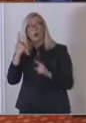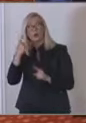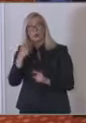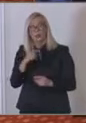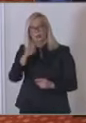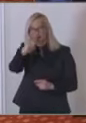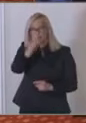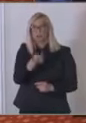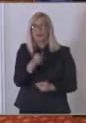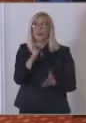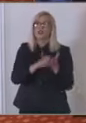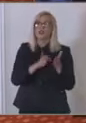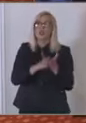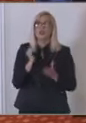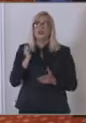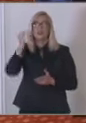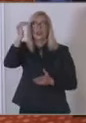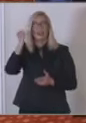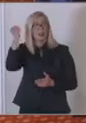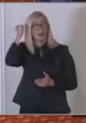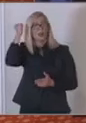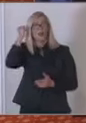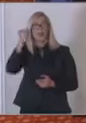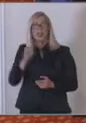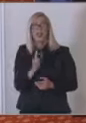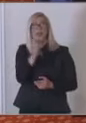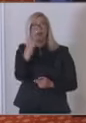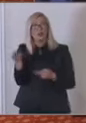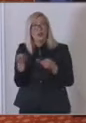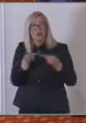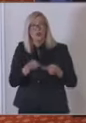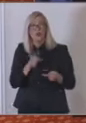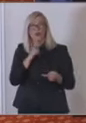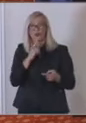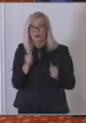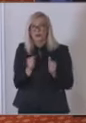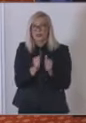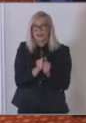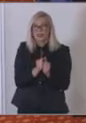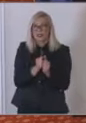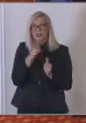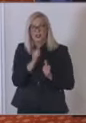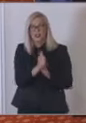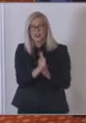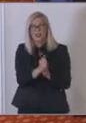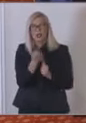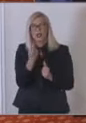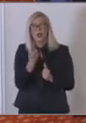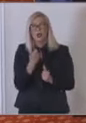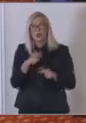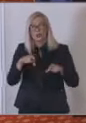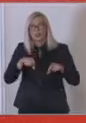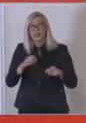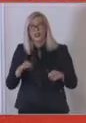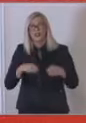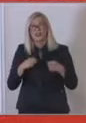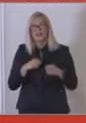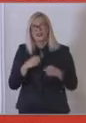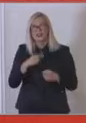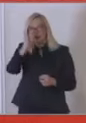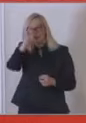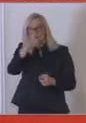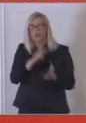të nderuar anëtarë të qeverisë së Kosovës dhe profesorës së lartë nga Kosova që jeni me ne sot,